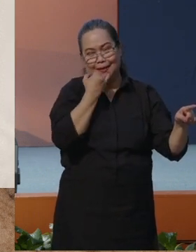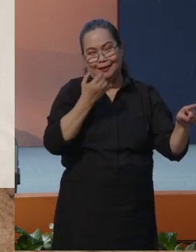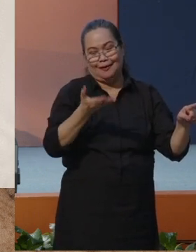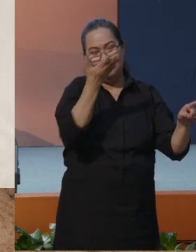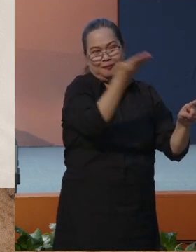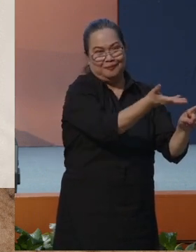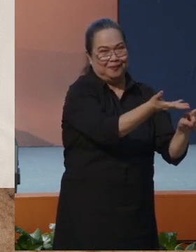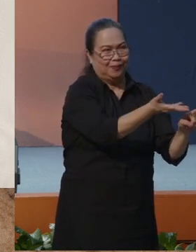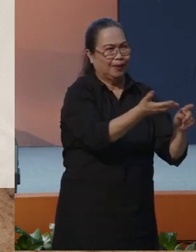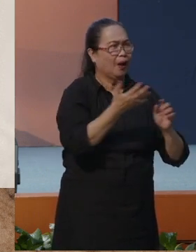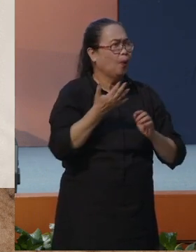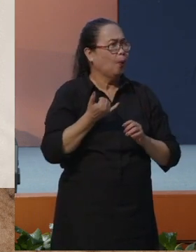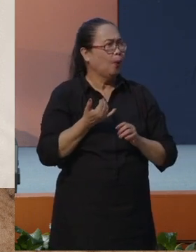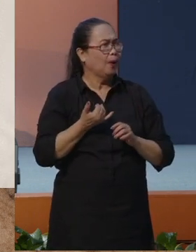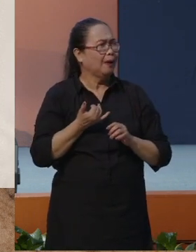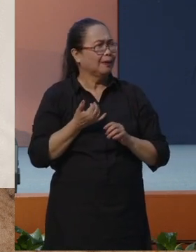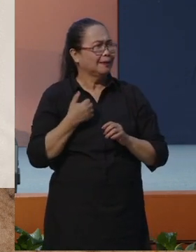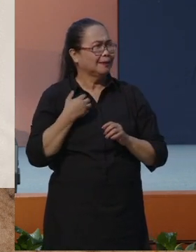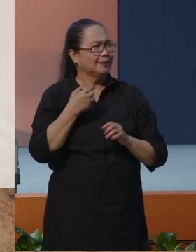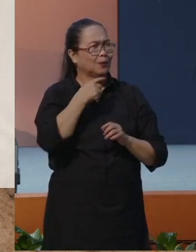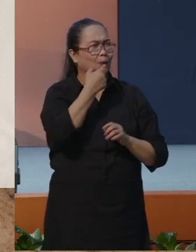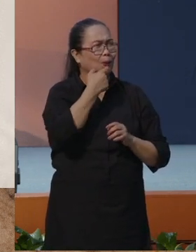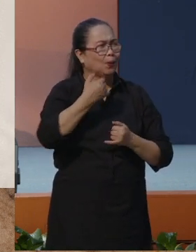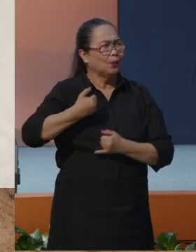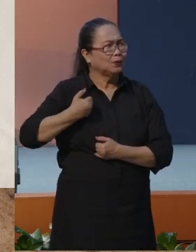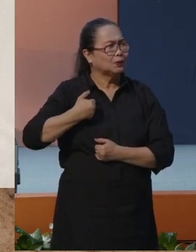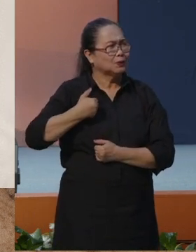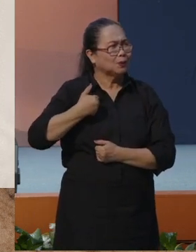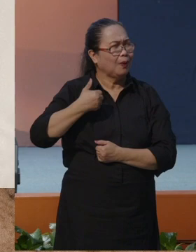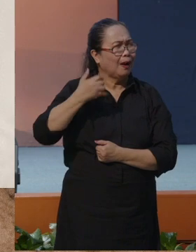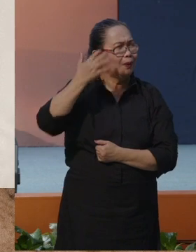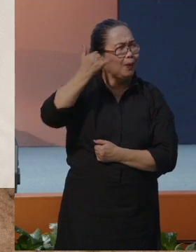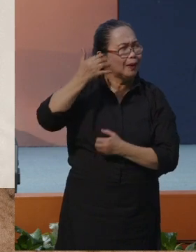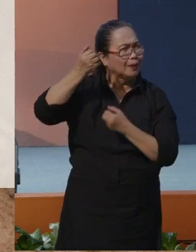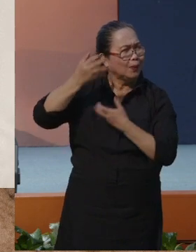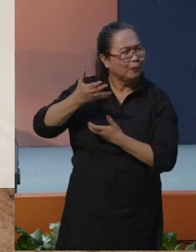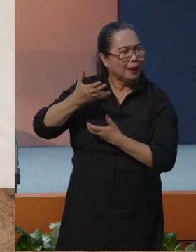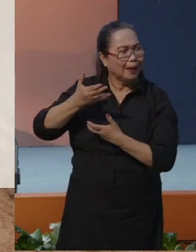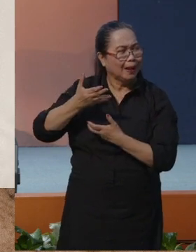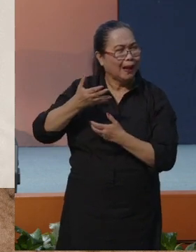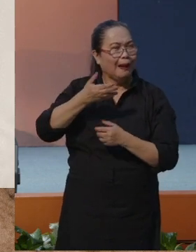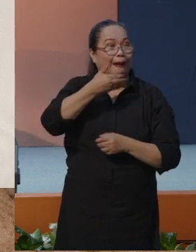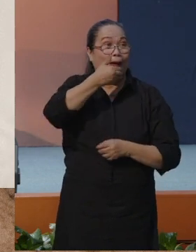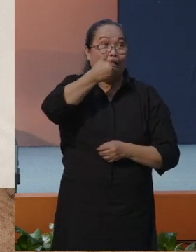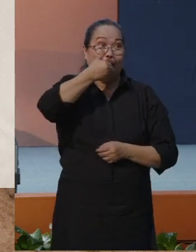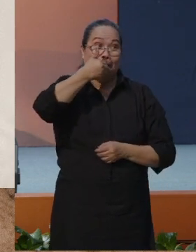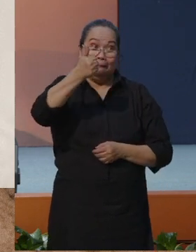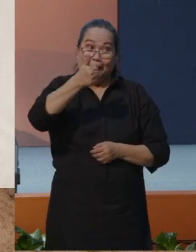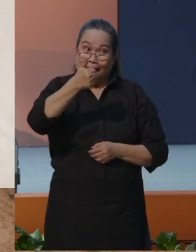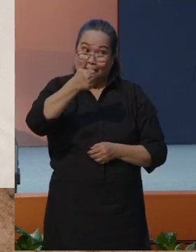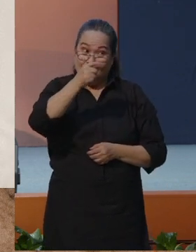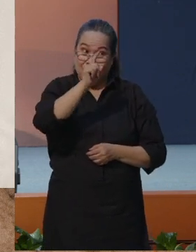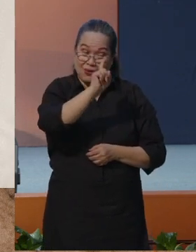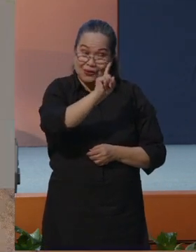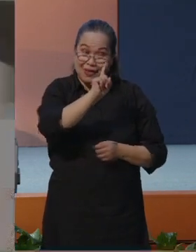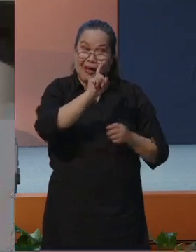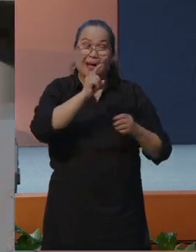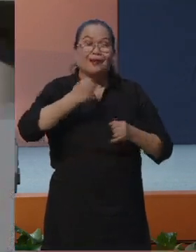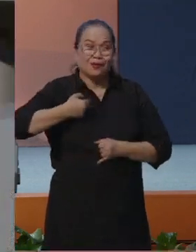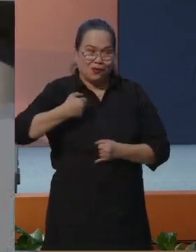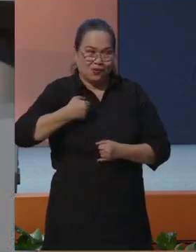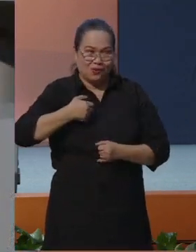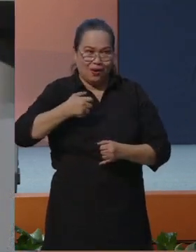Paano natin nalaman na sinunod ni Joshua? Sabi sa verse 9, he hamstrung their horses and burned their chariots with